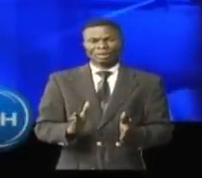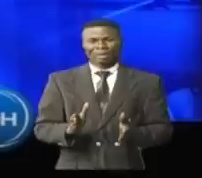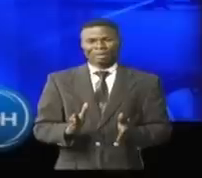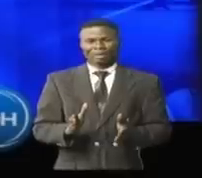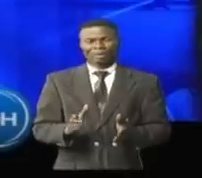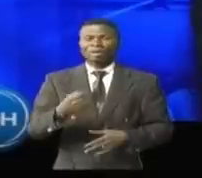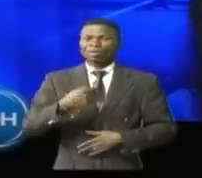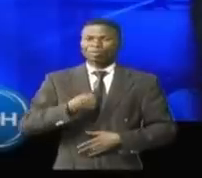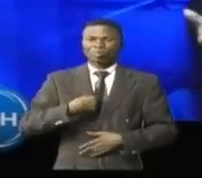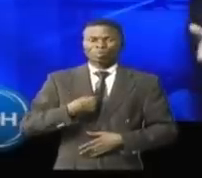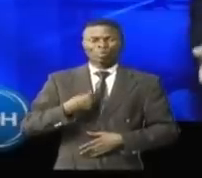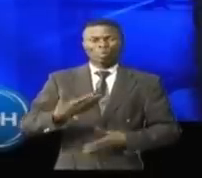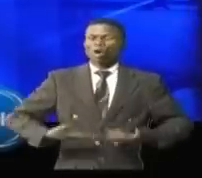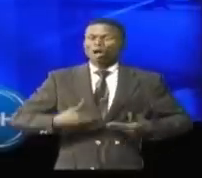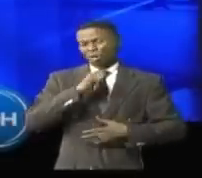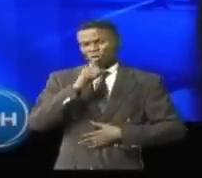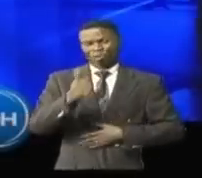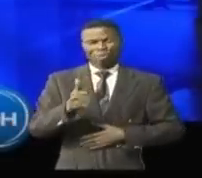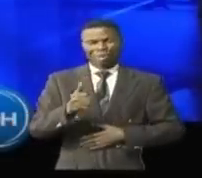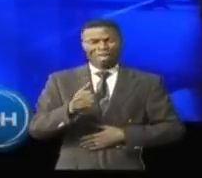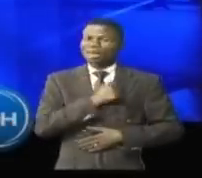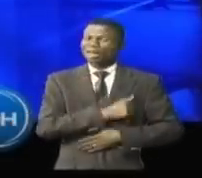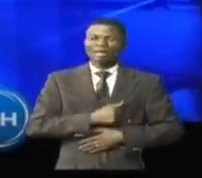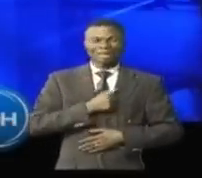Moi, je suis désolé